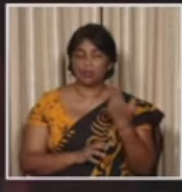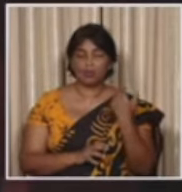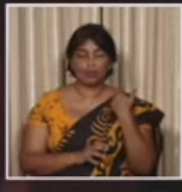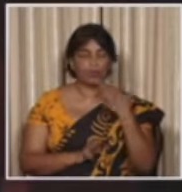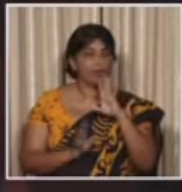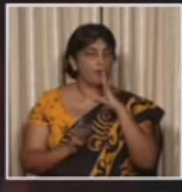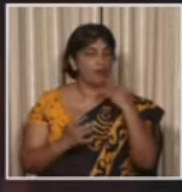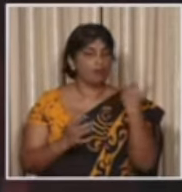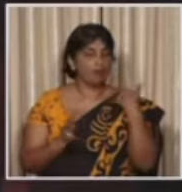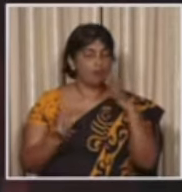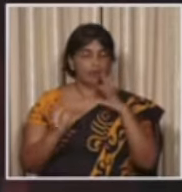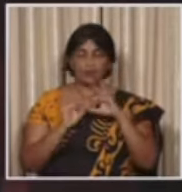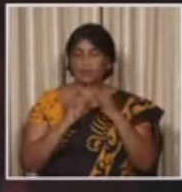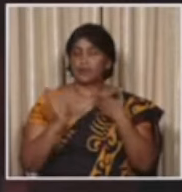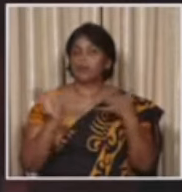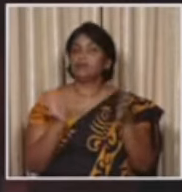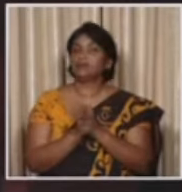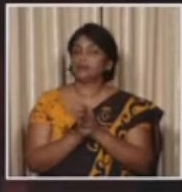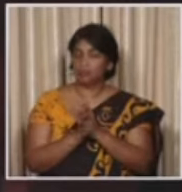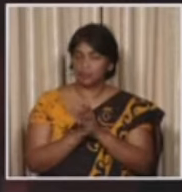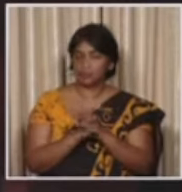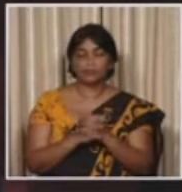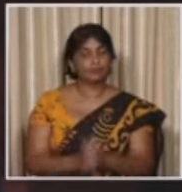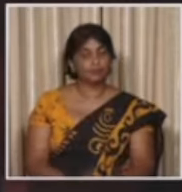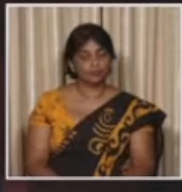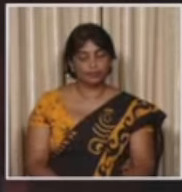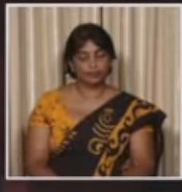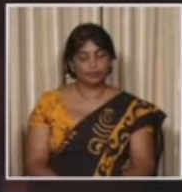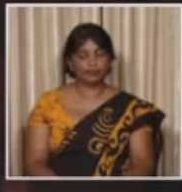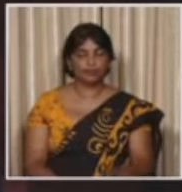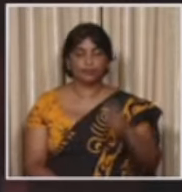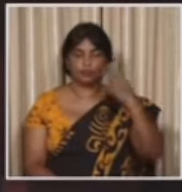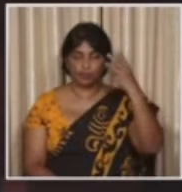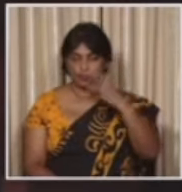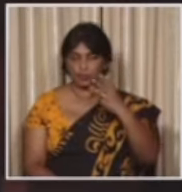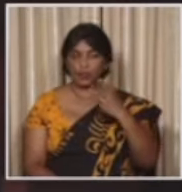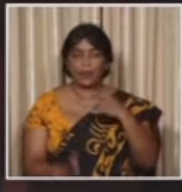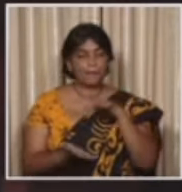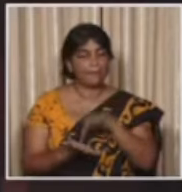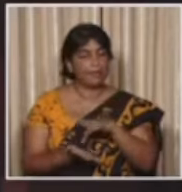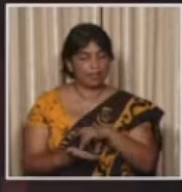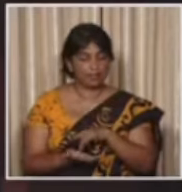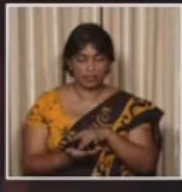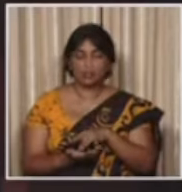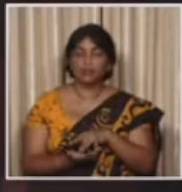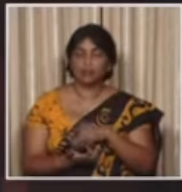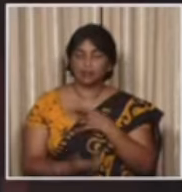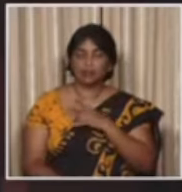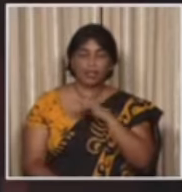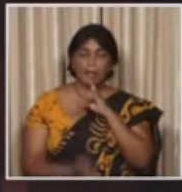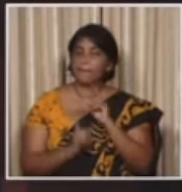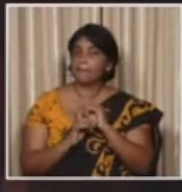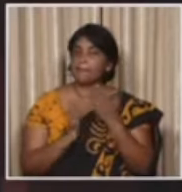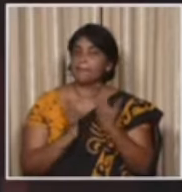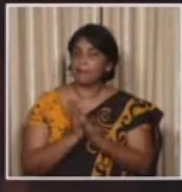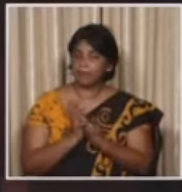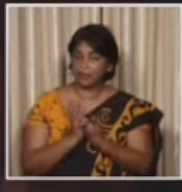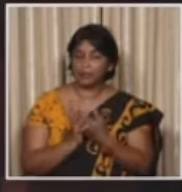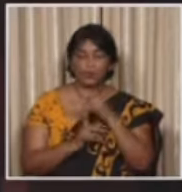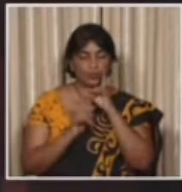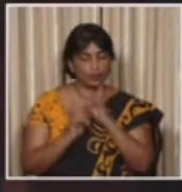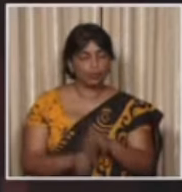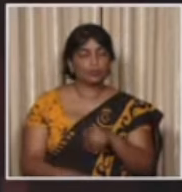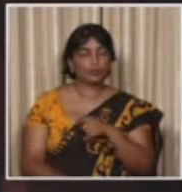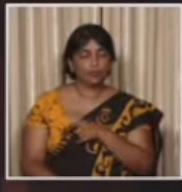ධනවාදය. සමාජ ප්‍රජාතන්ත්‍රවාදේ තුන්වෙනි මාවත මැද මාවත ඒකයි අපේ ප්‍රතිපත්තිය. මේ